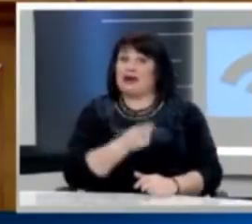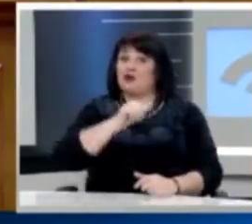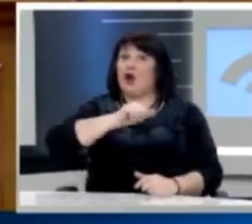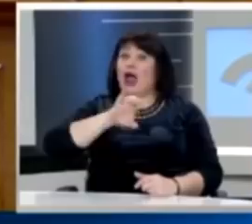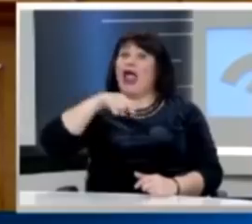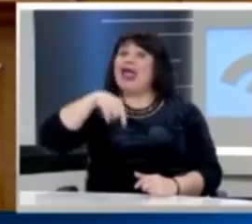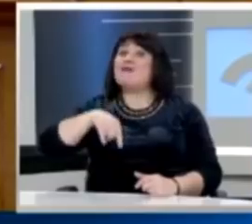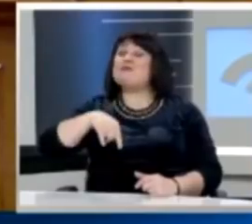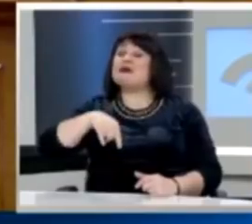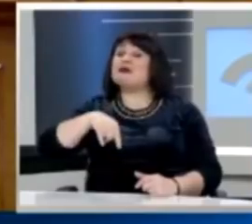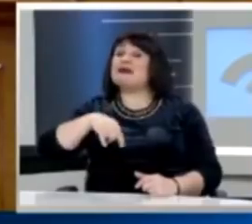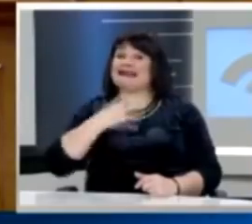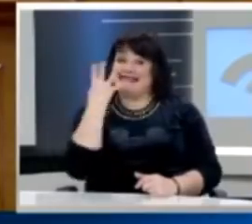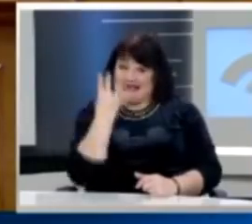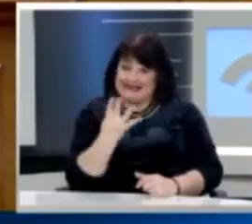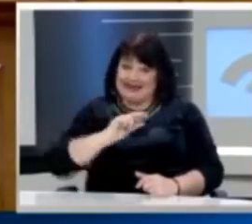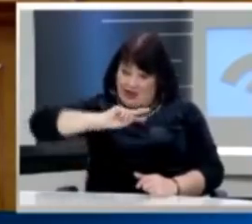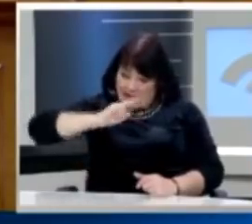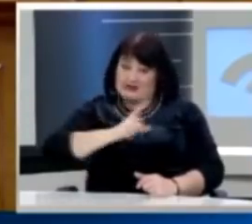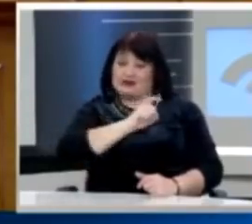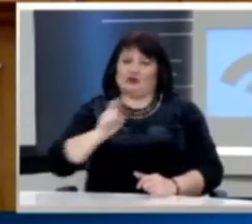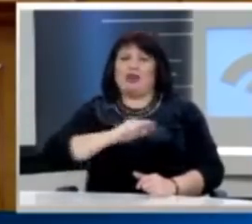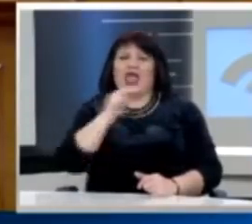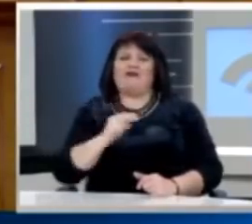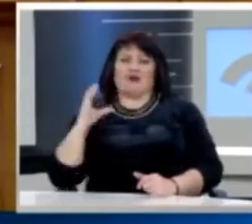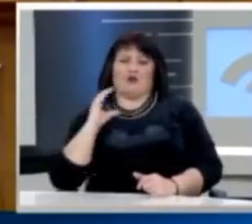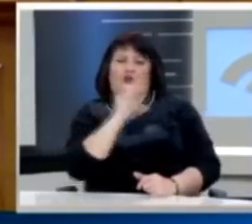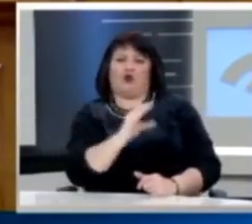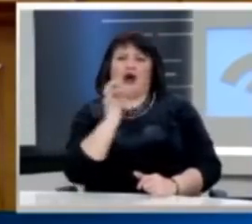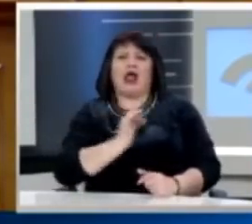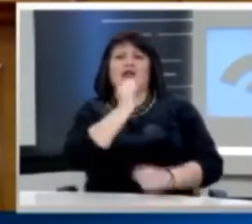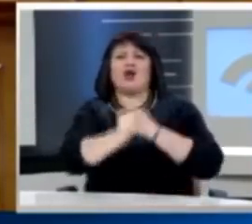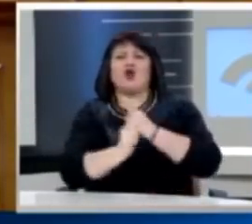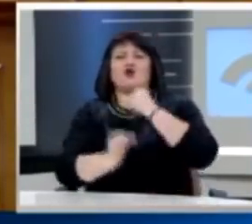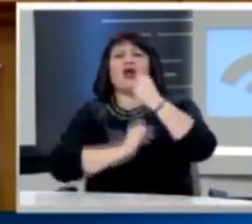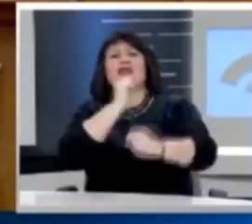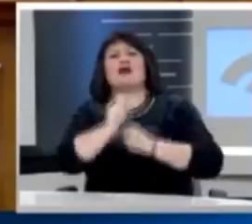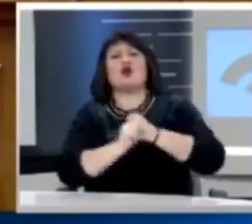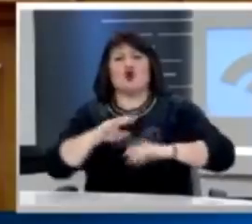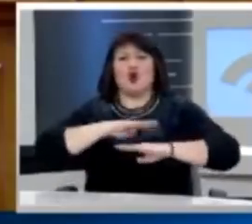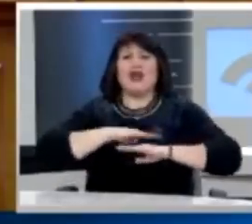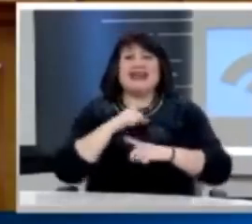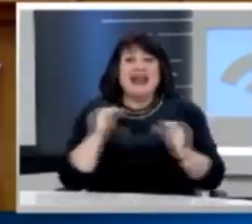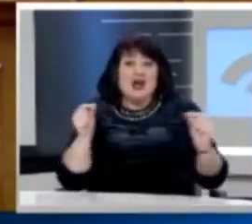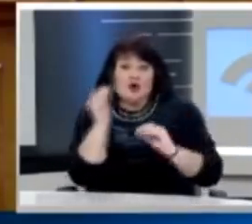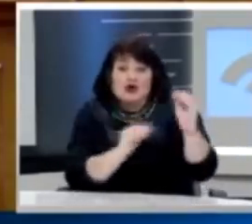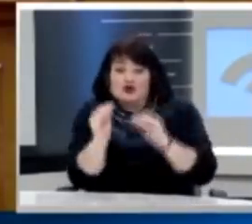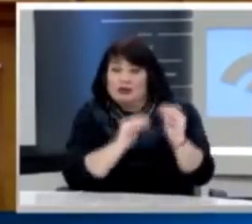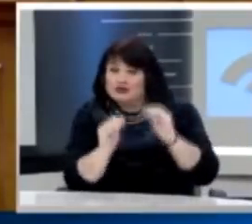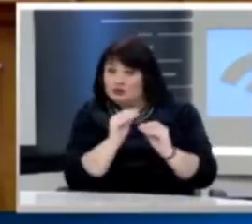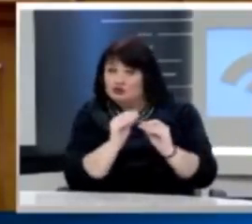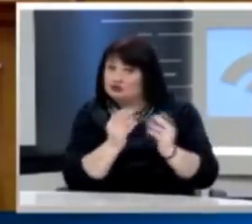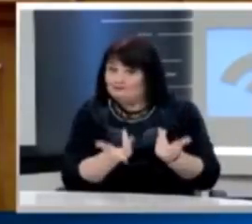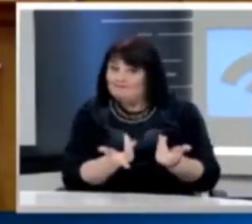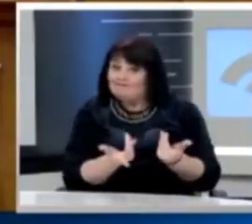ΑΕΠ, 4 δισεκατομμύρια ευρώ δηλαδή κάθε χρόνο, για νατοϊκούς εξοπλισμούς